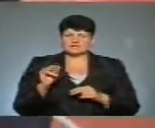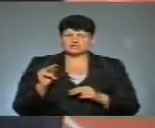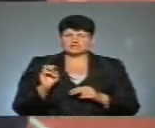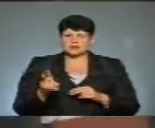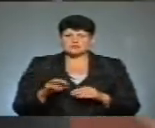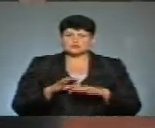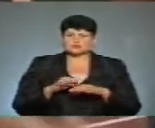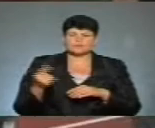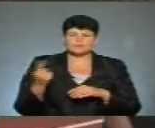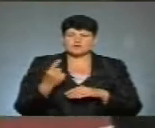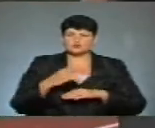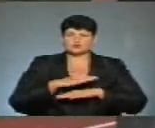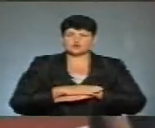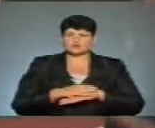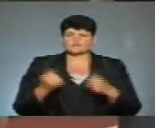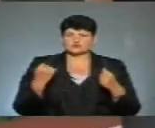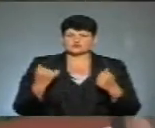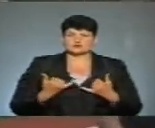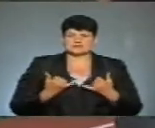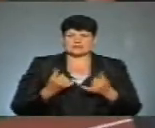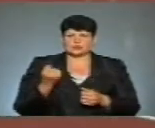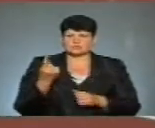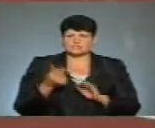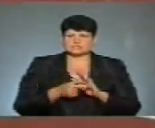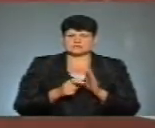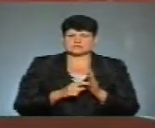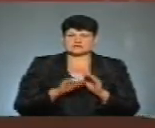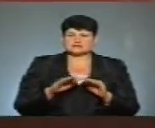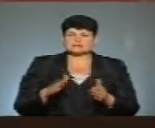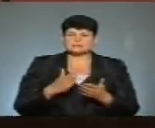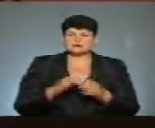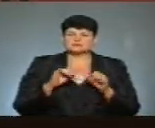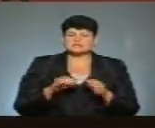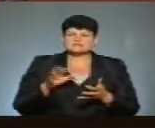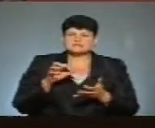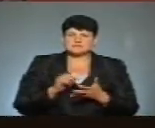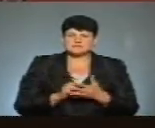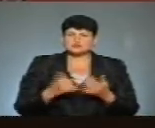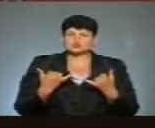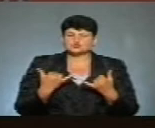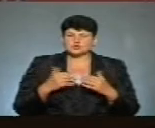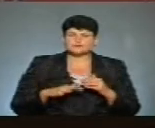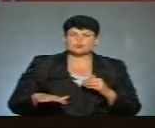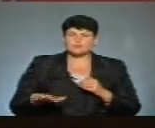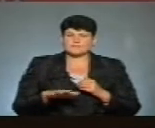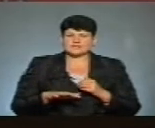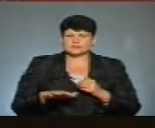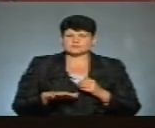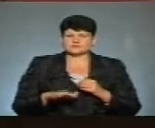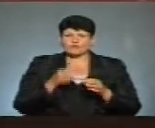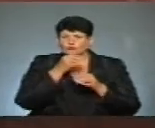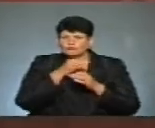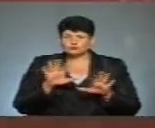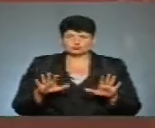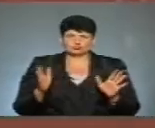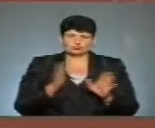урок фізкультури для 11-класників. Діти мають можливість займатися на сучасному майданчику в будь-яку